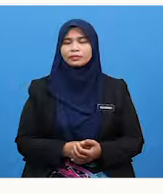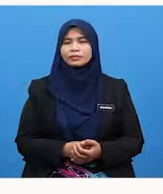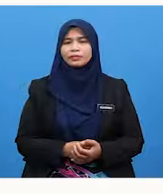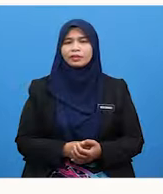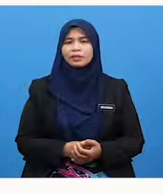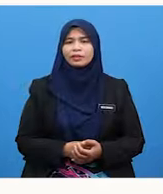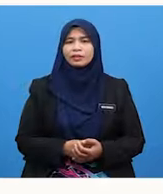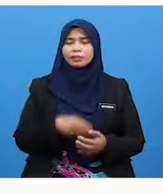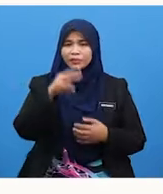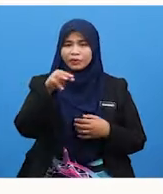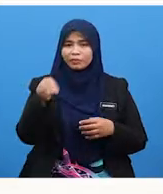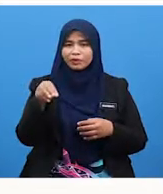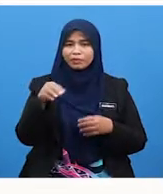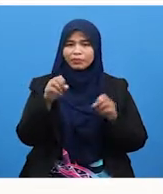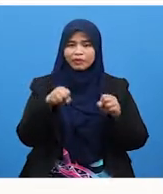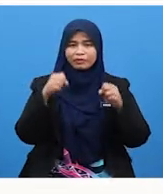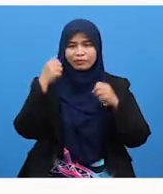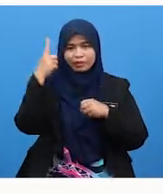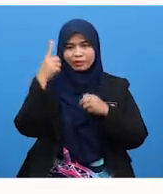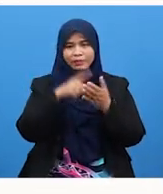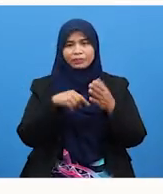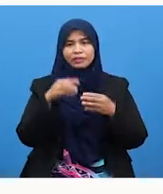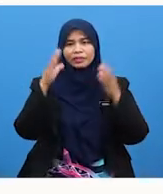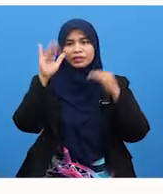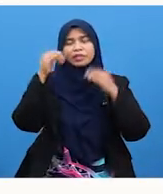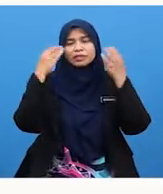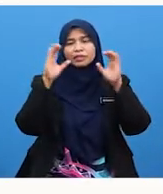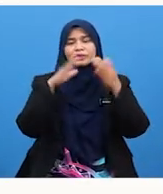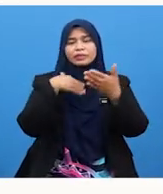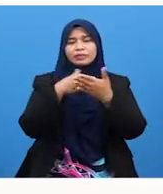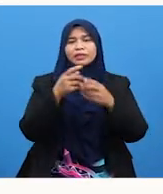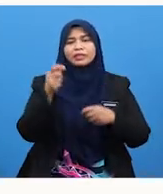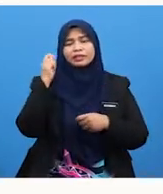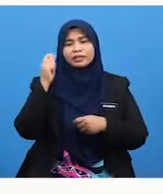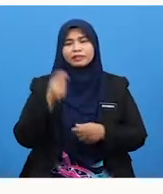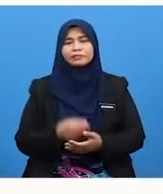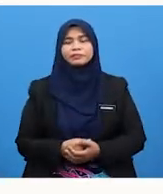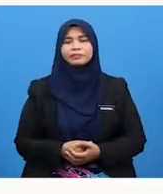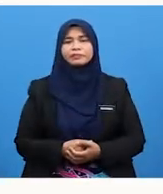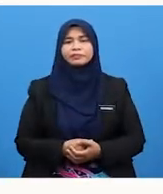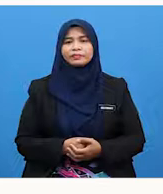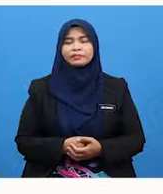Setakat ini, murid-murid semua faham apa yang cikgu sampaikan sebentar tadi?